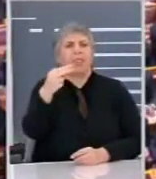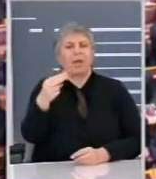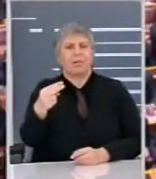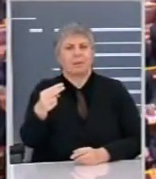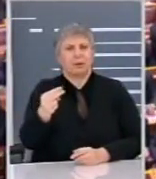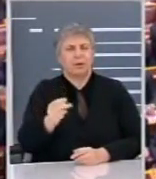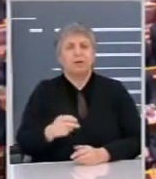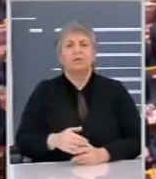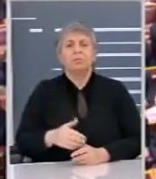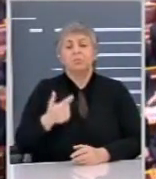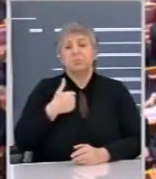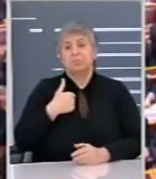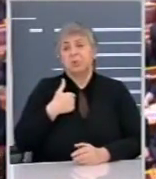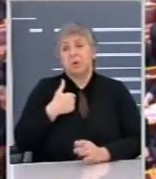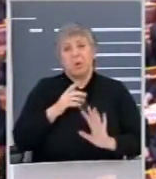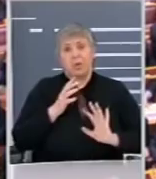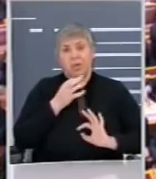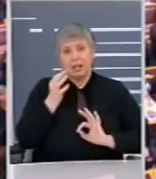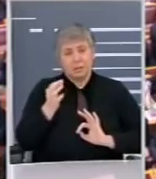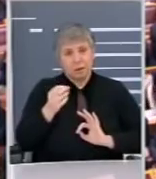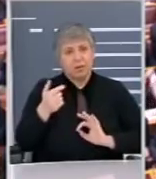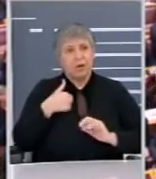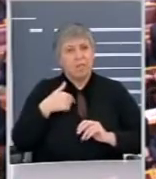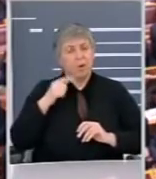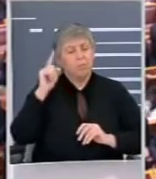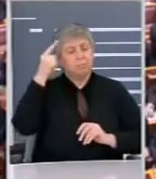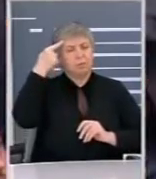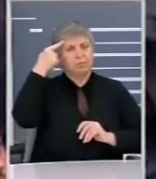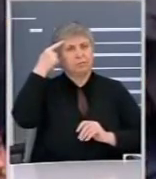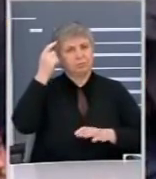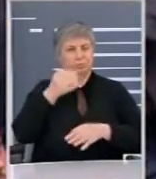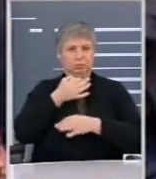επειδή εμείς δεν μιλάμε από την κοιλιά μας όταν βάζουμε ζητήματα,